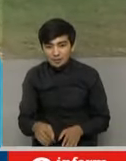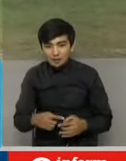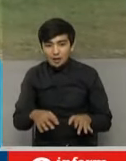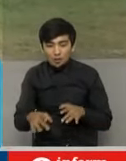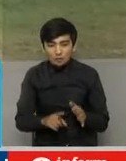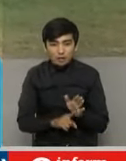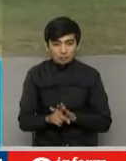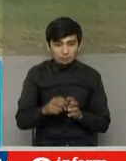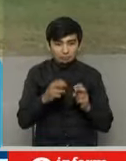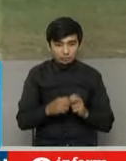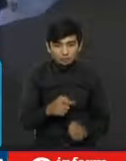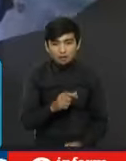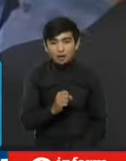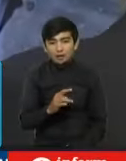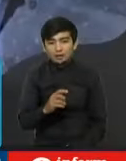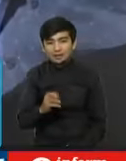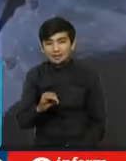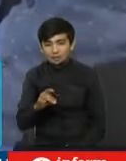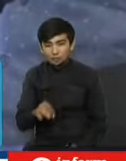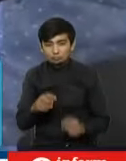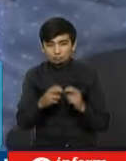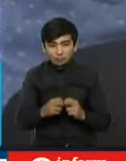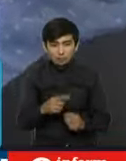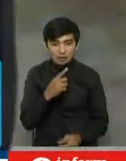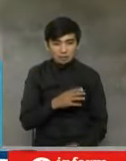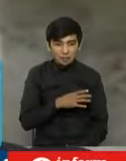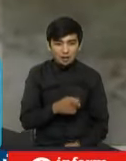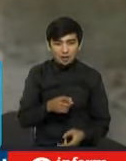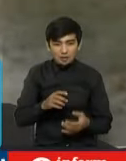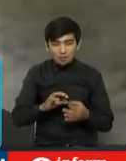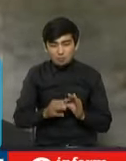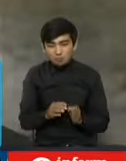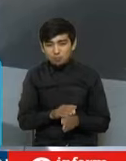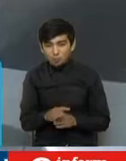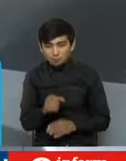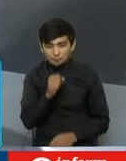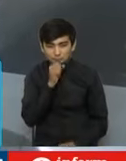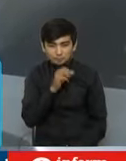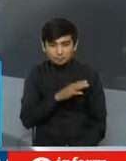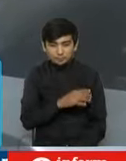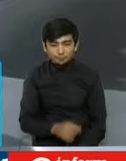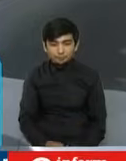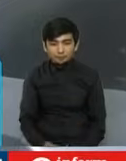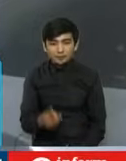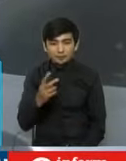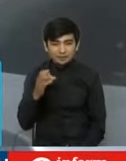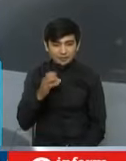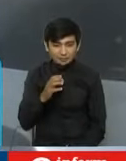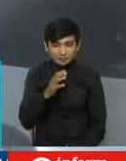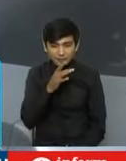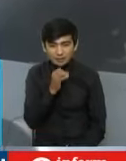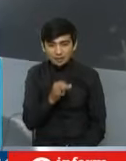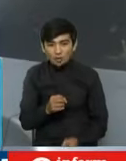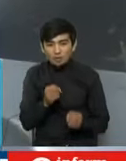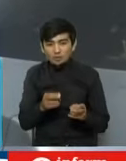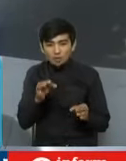Ал гарнизондағылар тергеу амалдары жүріп жатыр деген желеумен оқиғаның мән-жайы туралы жақ ашпады. 2-ші қыркүйек күні қауіпсіздік шараларын